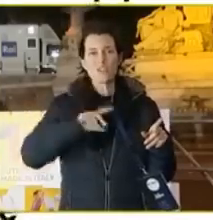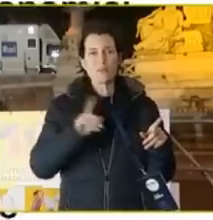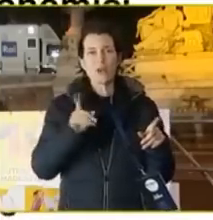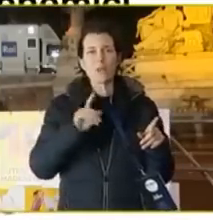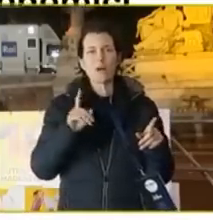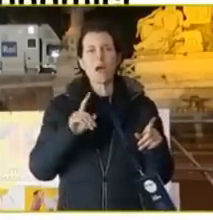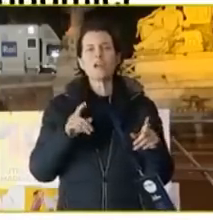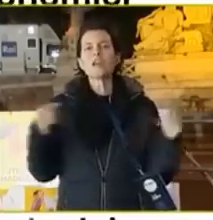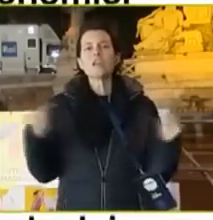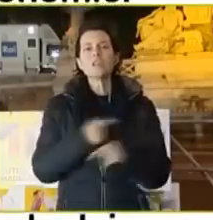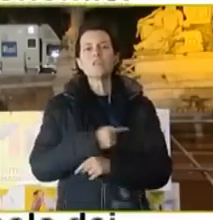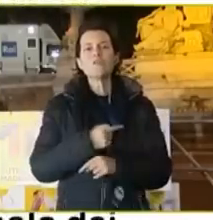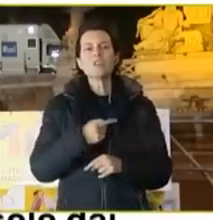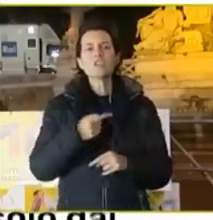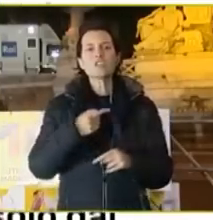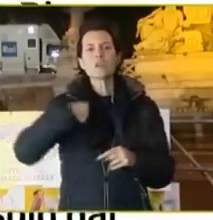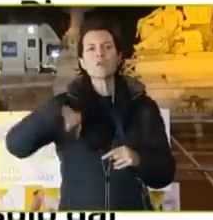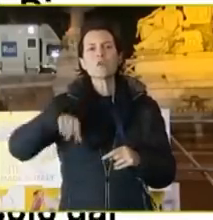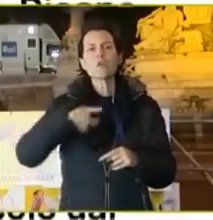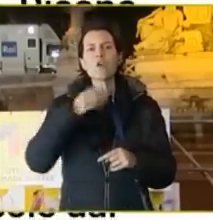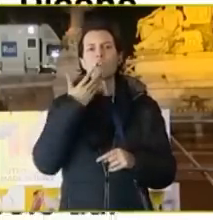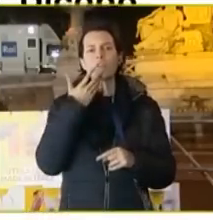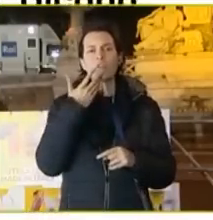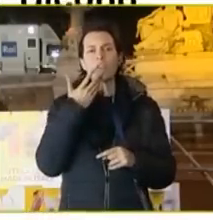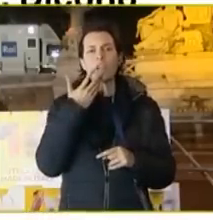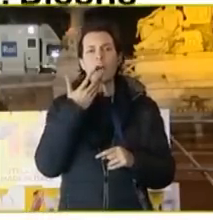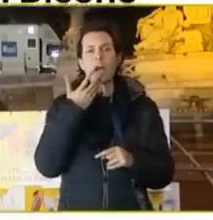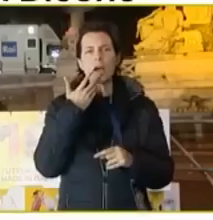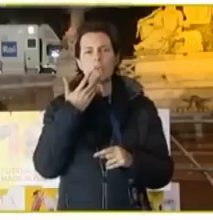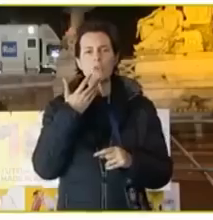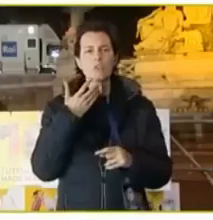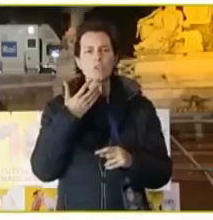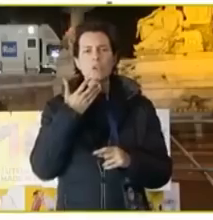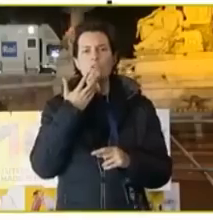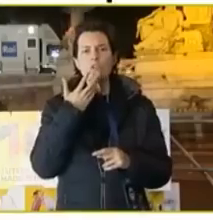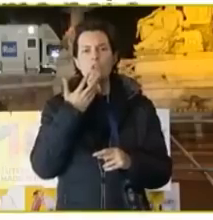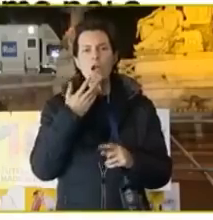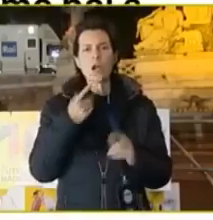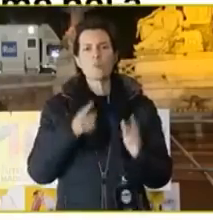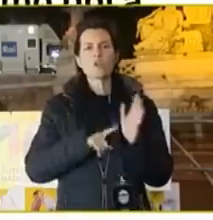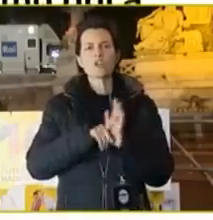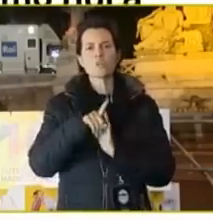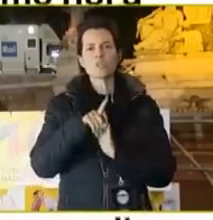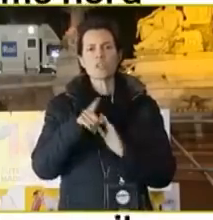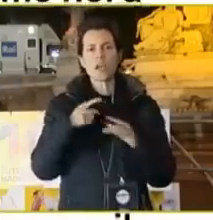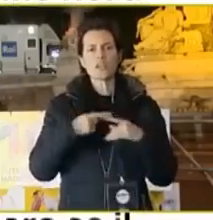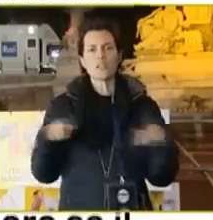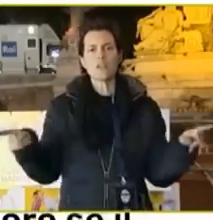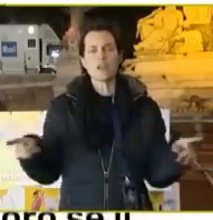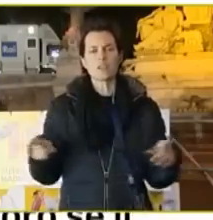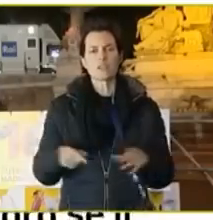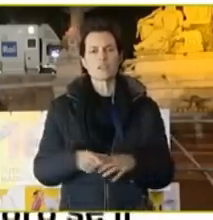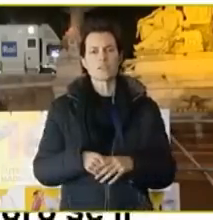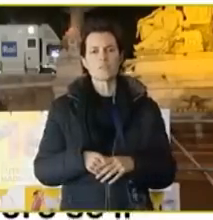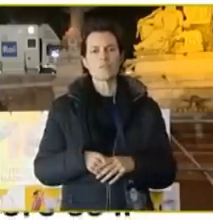a fissare l'asticella dove vogliamo. E il movimento lo ha sempre dimostrato. L'indicatore non sarà più il PIL,